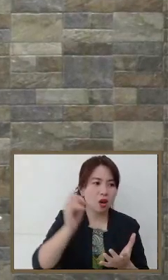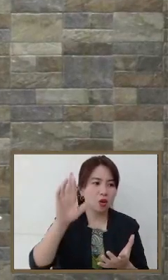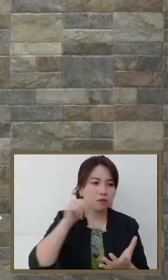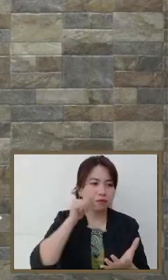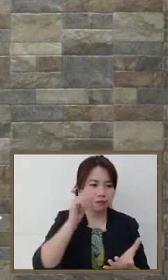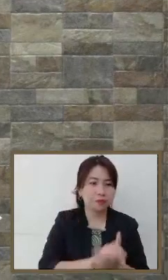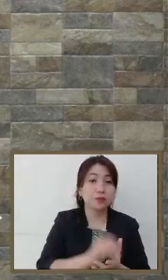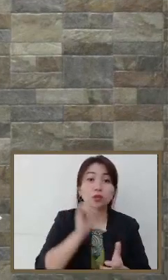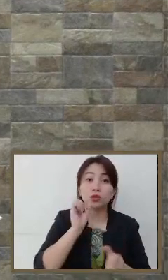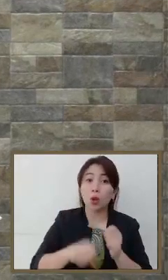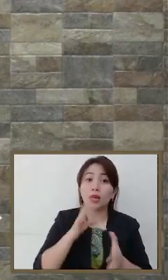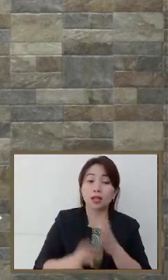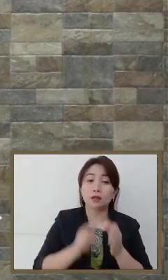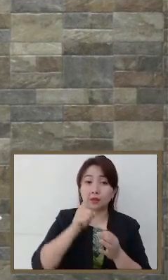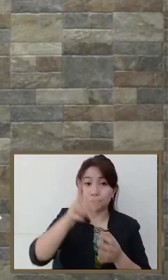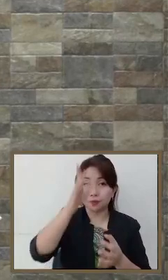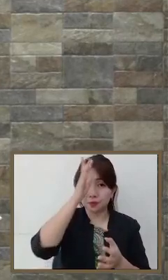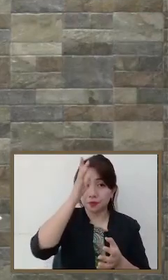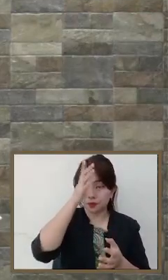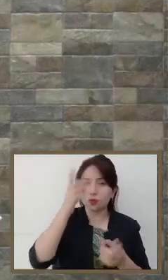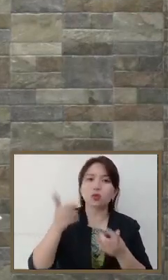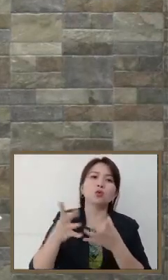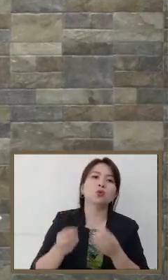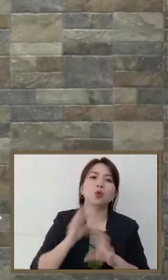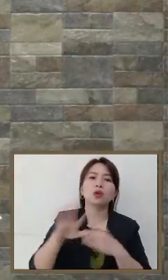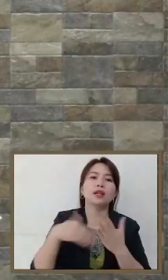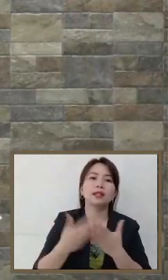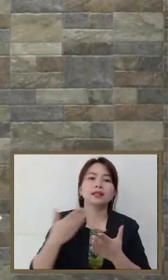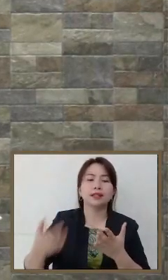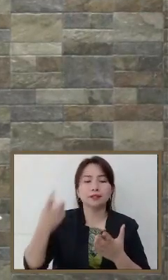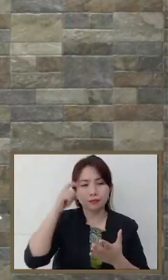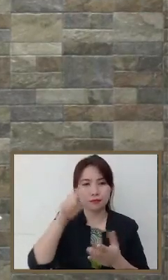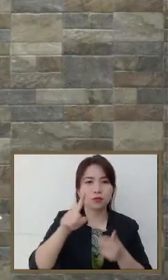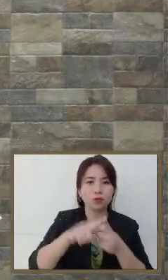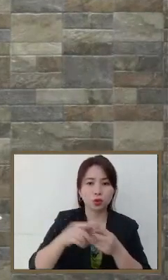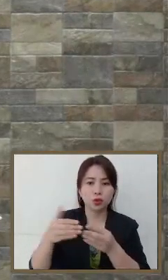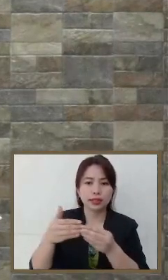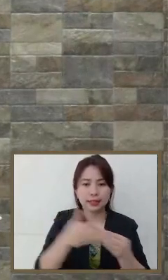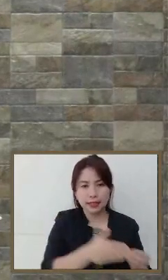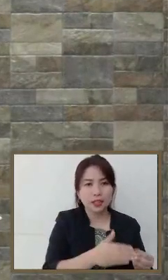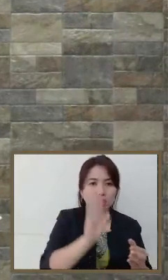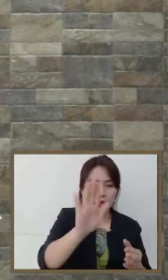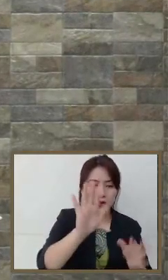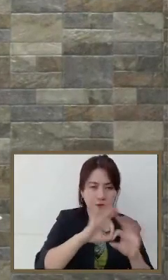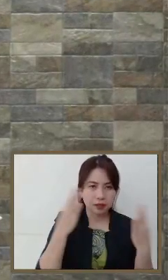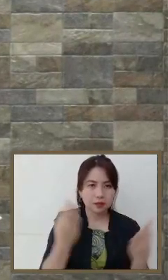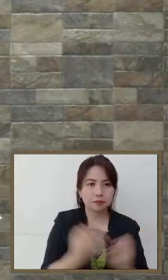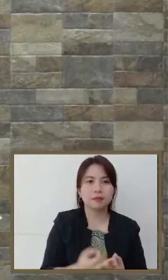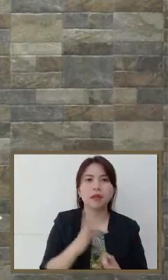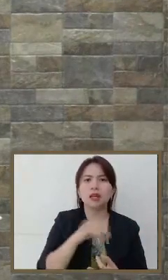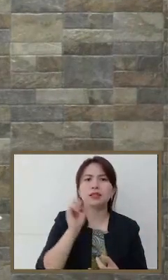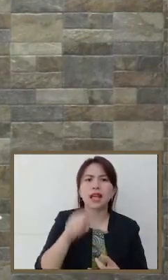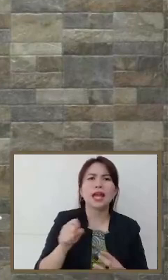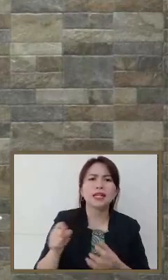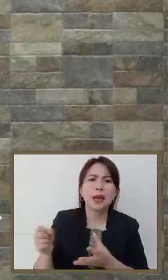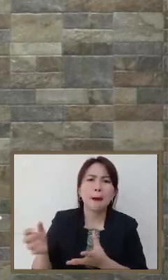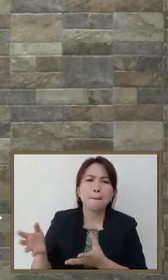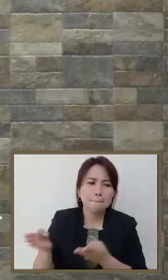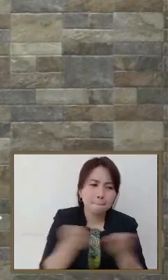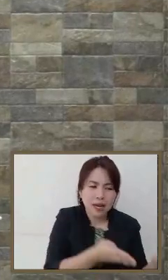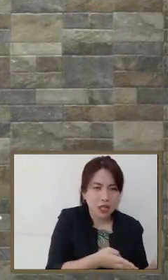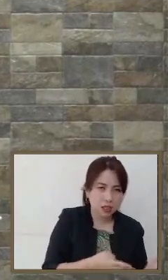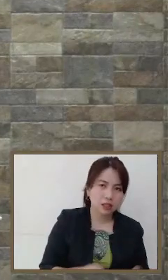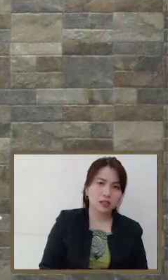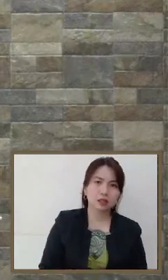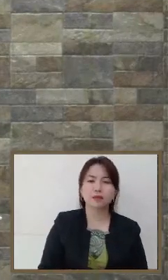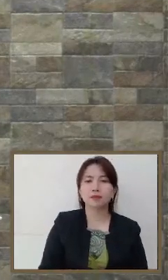lahat ng kaparaan gawin mo para maad mo talaga ang pamilya mo dito sa church ayaw mo nila Pilitin mo talaga kasi pipilitin din